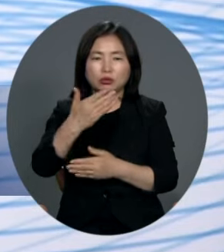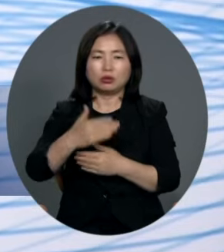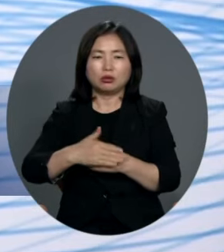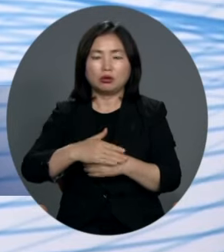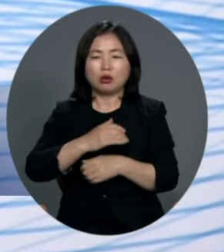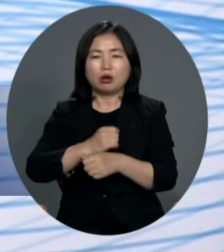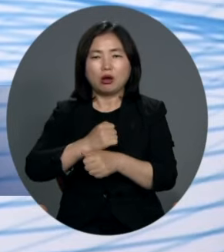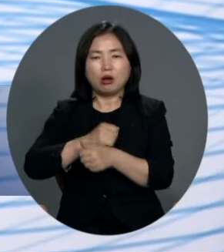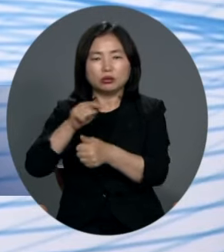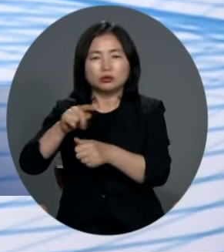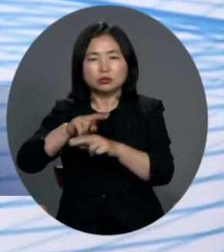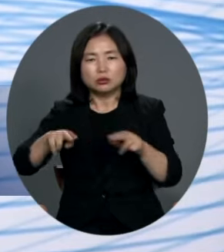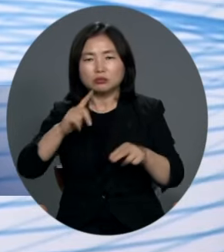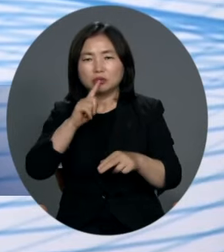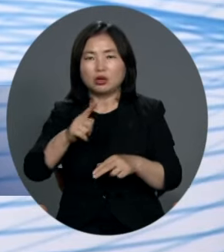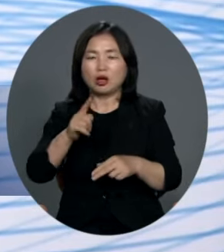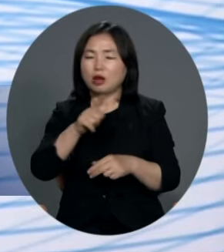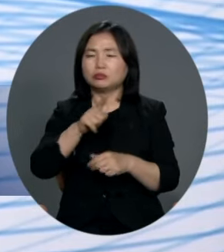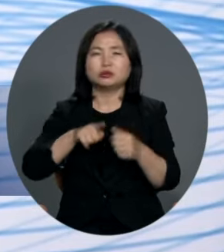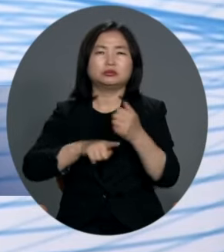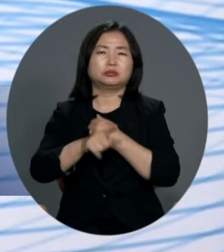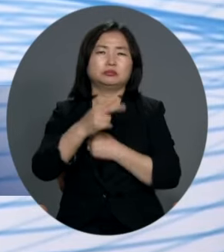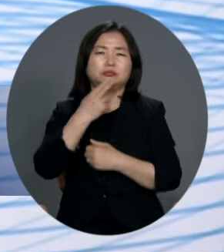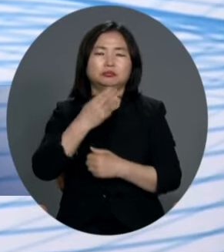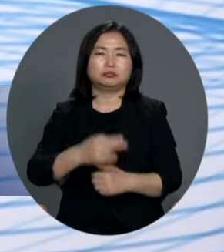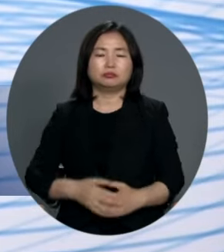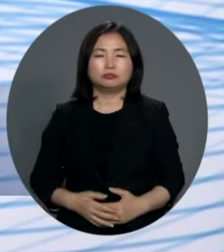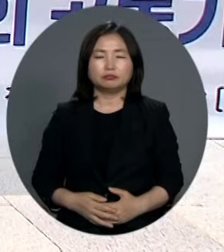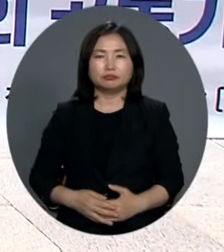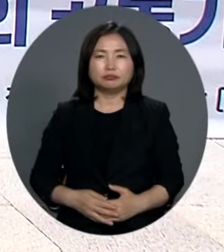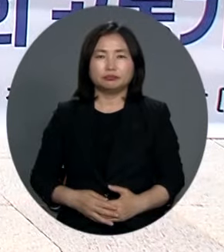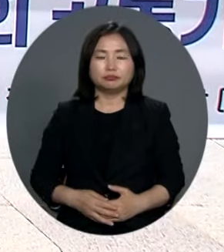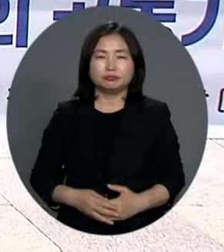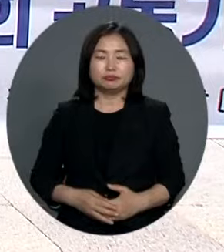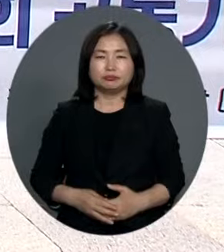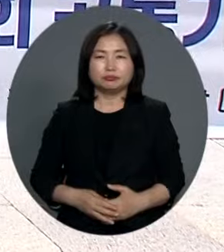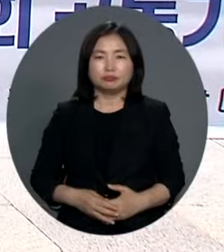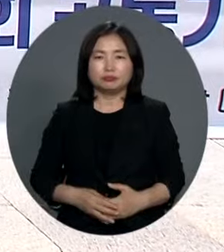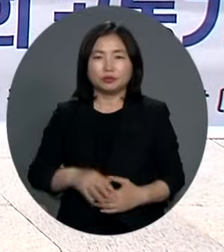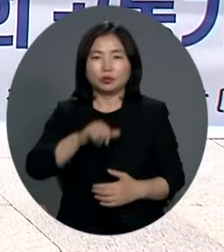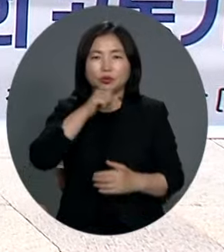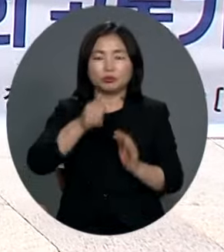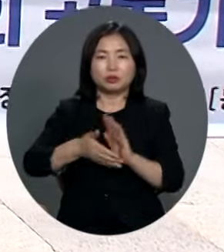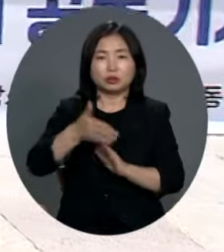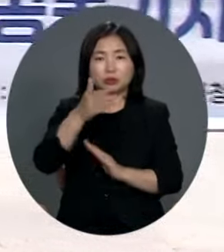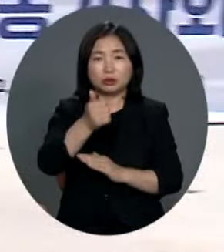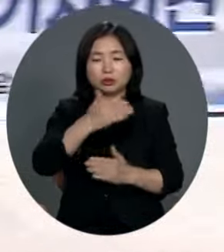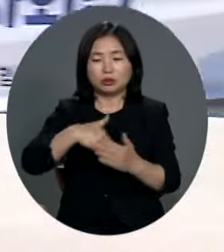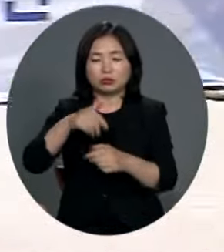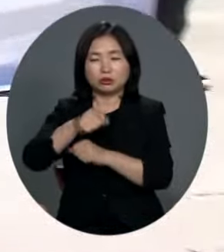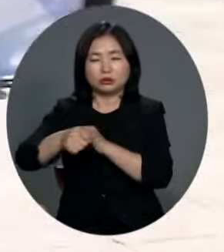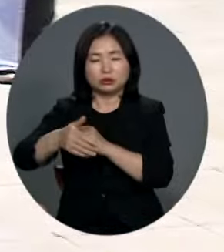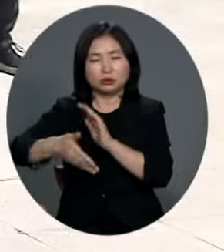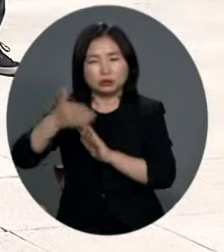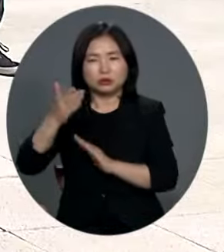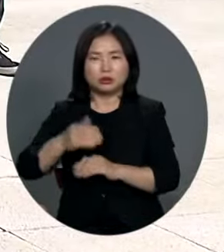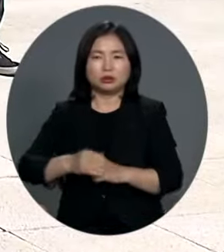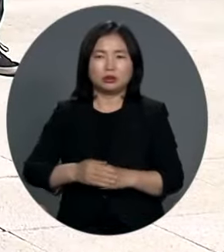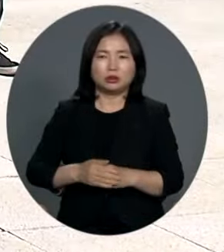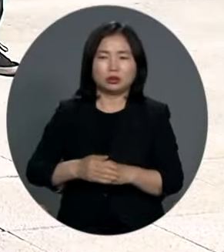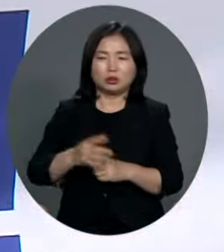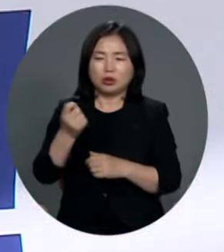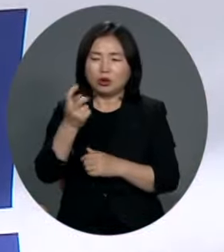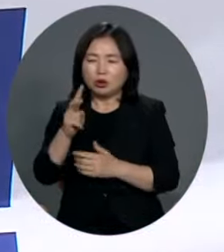한 것도 처리했다는데 아무 의미가 없지 홍준표 대구시장과 대구시에 되고